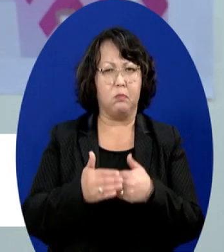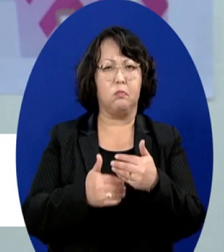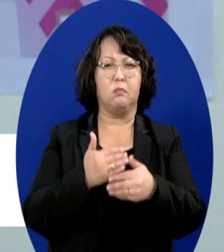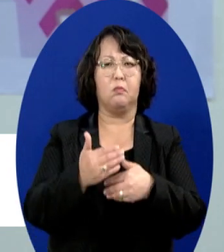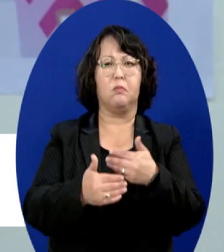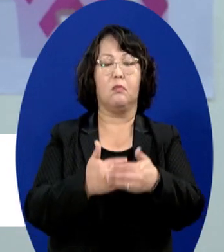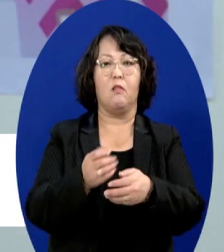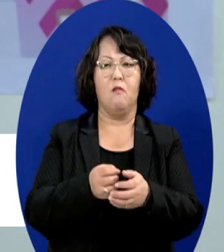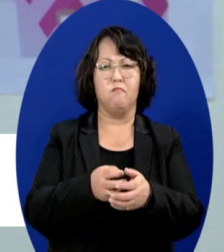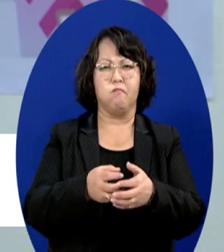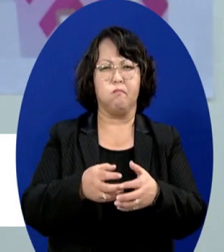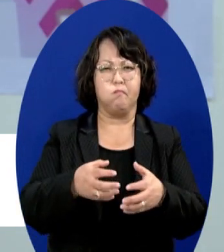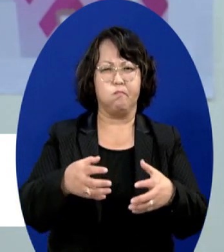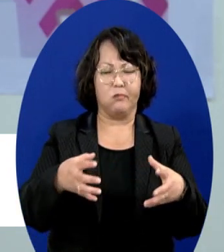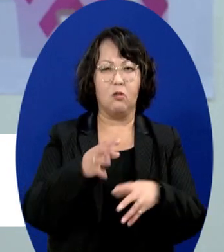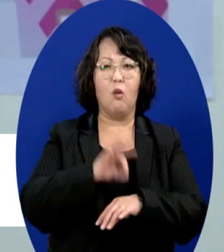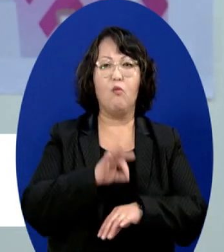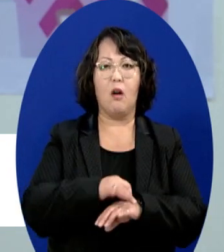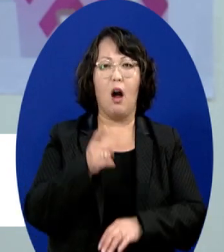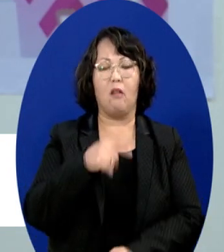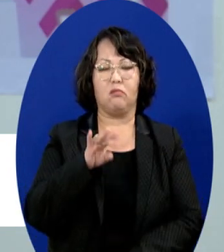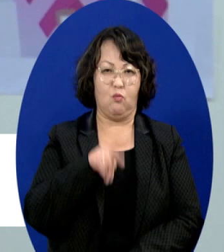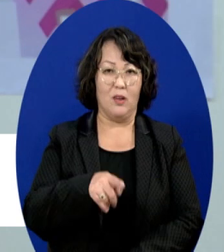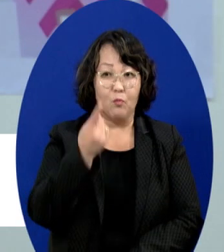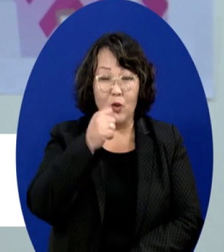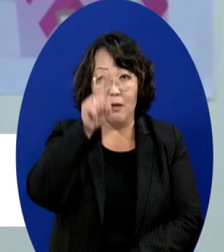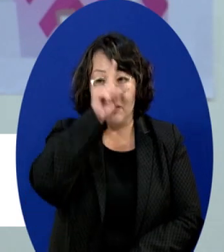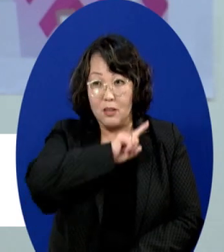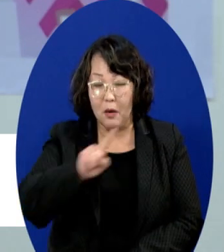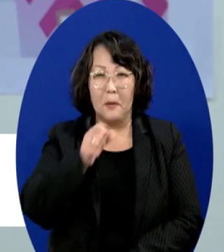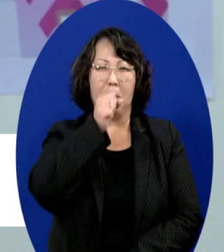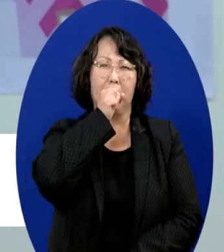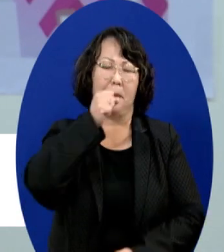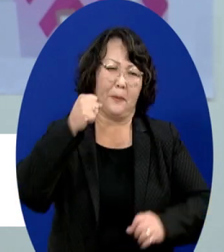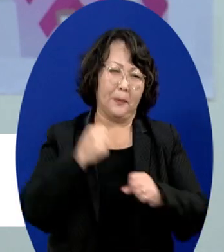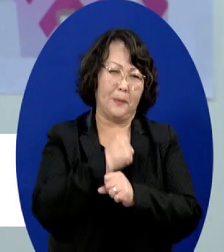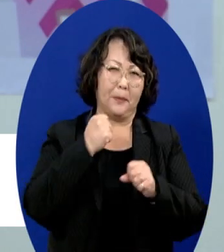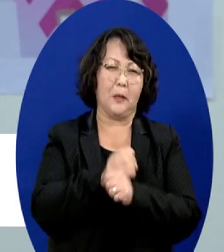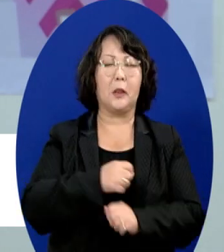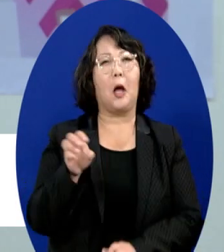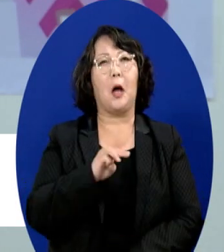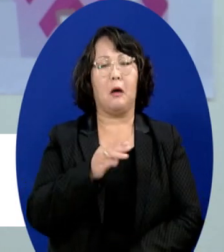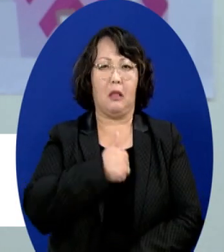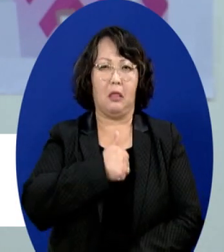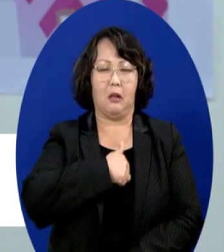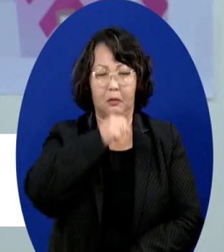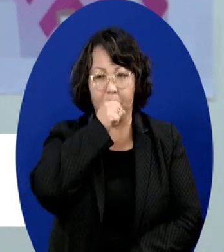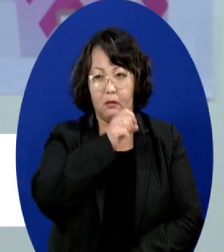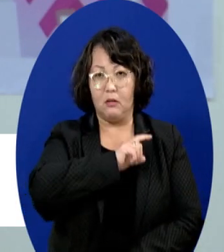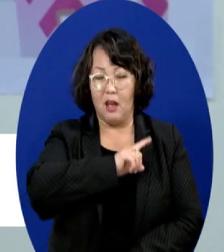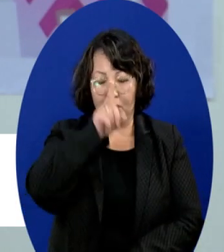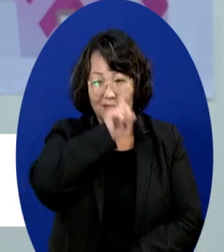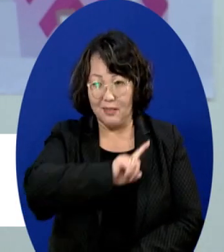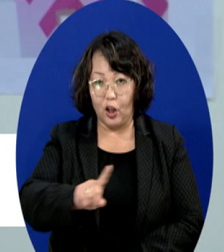удаан хугацаанд тэрийг хэрвээ одоо нэг удаач болтхны эмчэд үзүүлсэн бол шинжилгээ хийлгэсэн бол тийм ээ хорт хавдар шилжихээс нь өмнөх